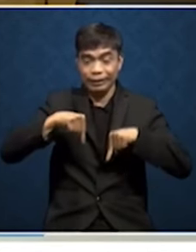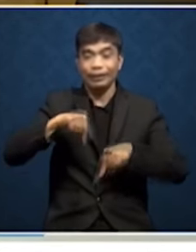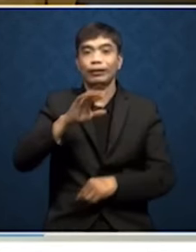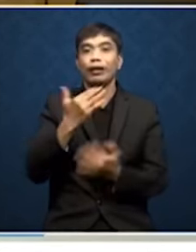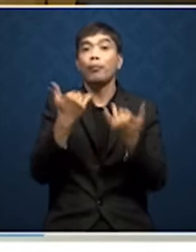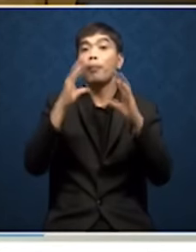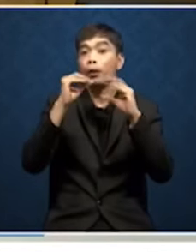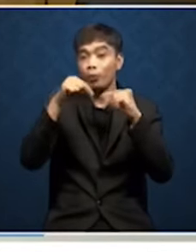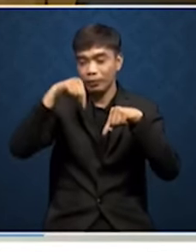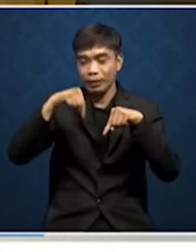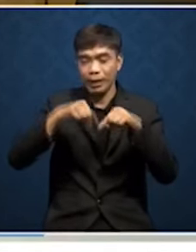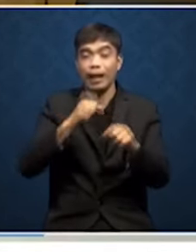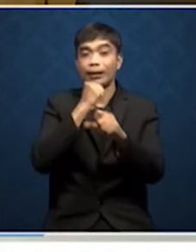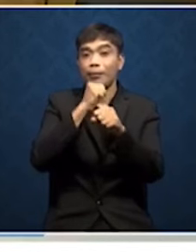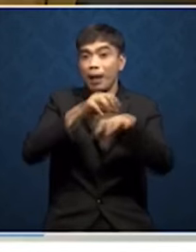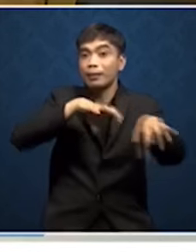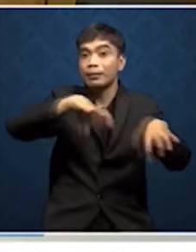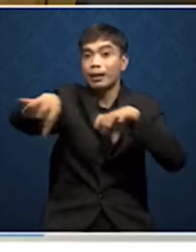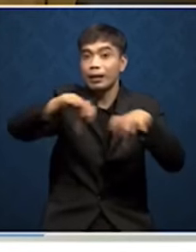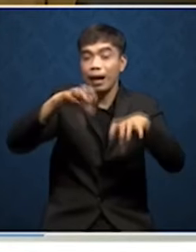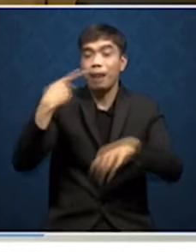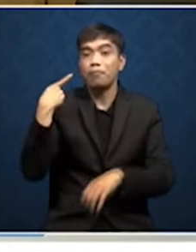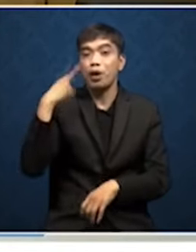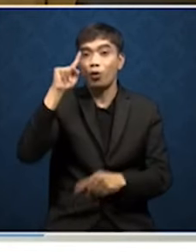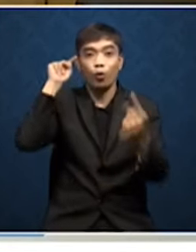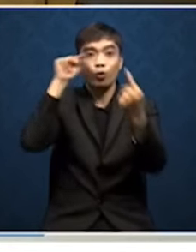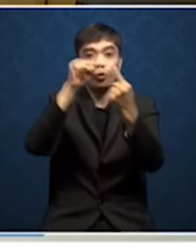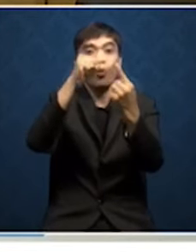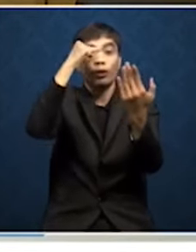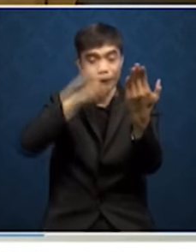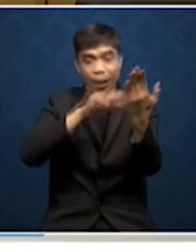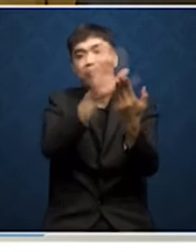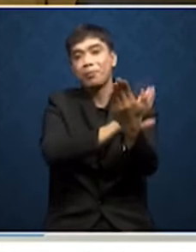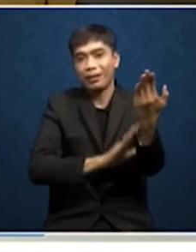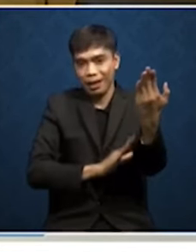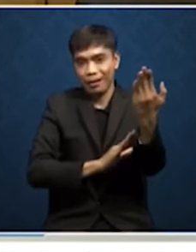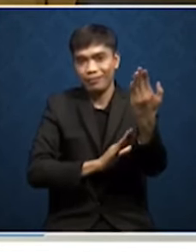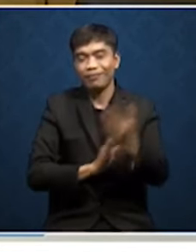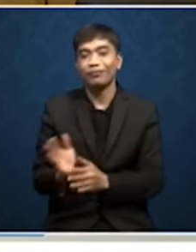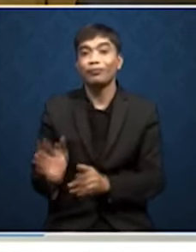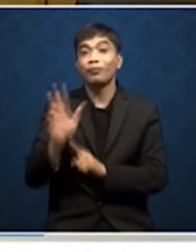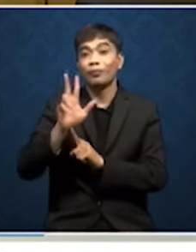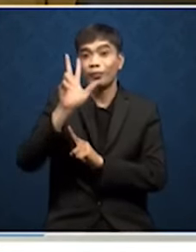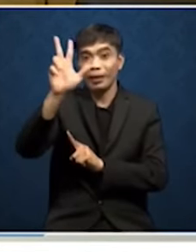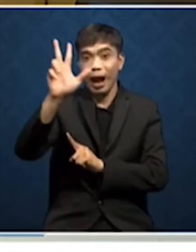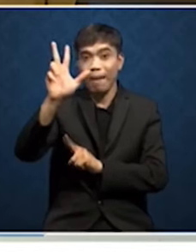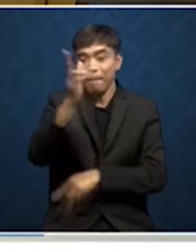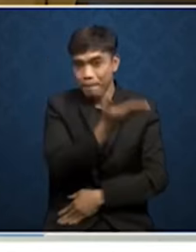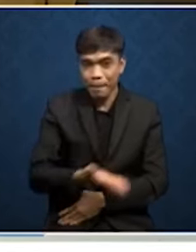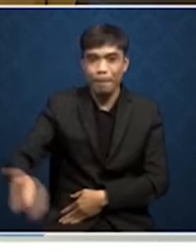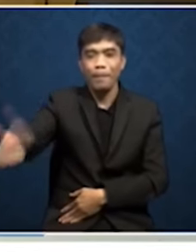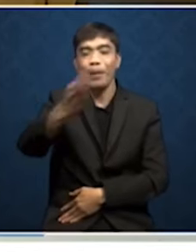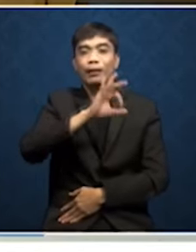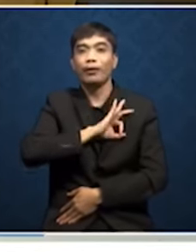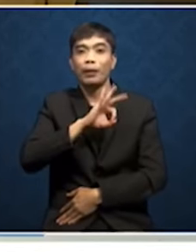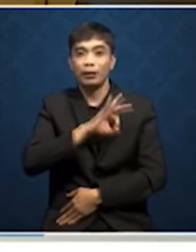เนินการให้เกิดประโยชน์ต่อชาติบ้านเมืองประการที่สามความเชื่อมั่นต่อเพื่อนสมาชิกในอัน